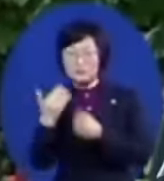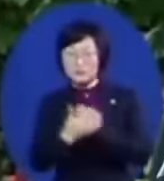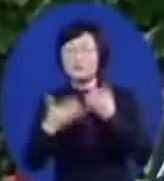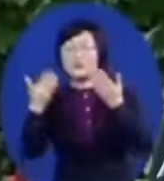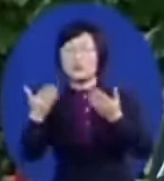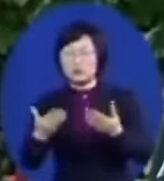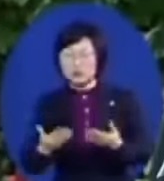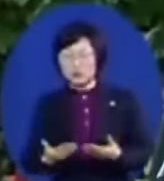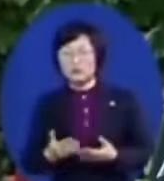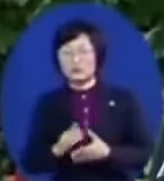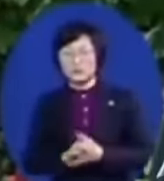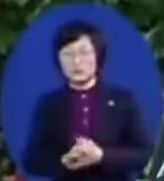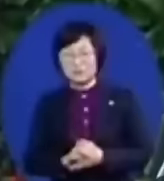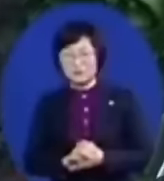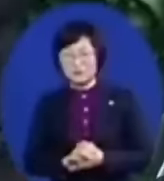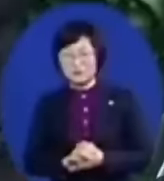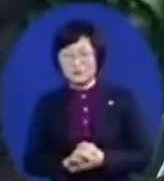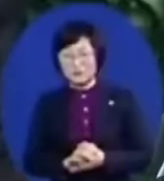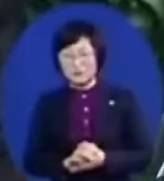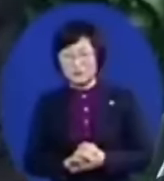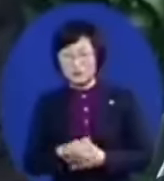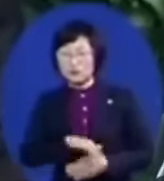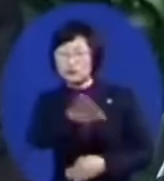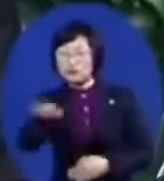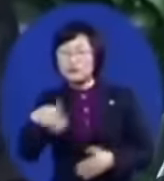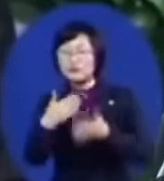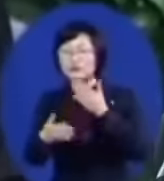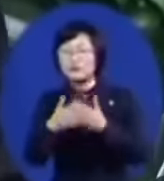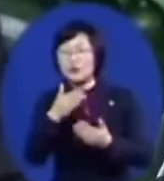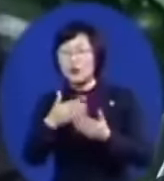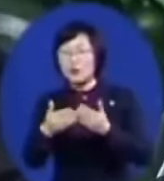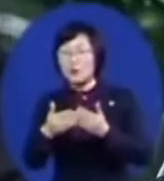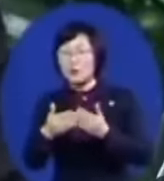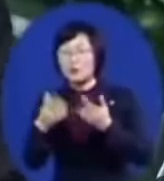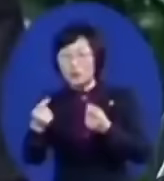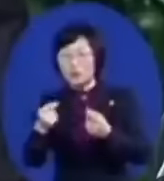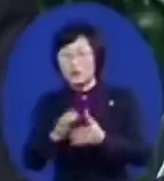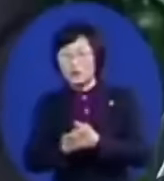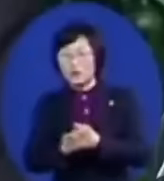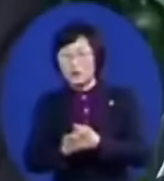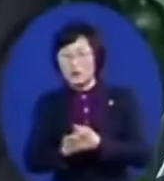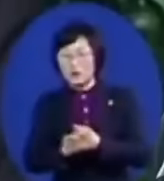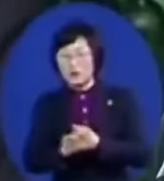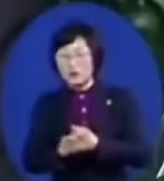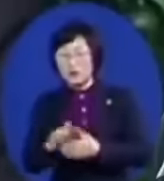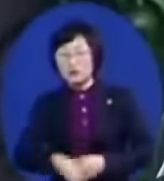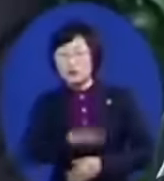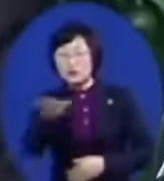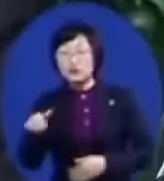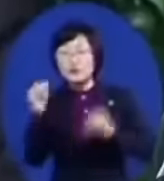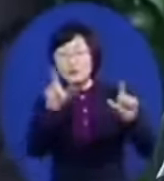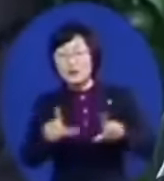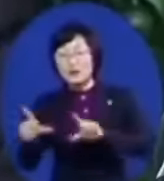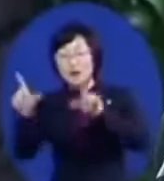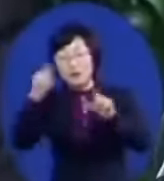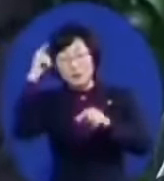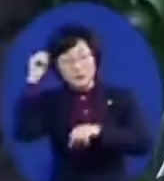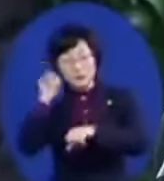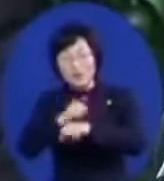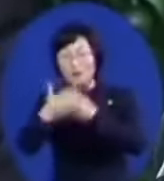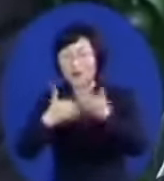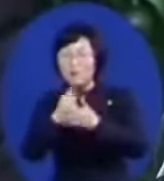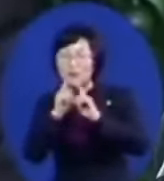산다. 그다 체험한 말인 것입니다. 우리의 삶의 지혜는 하나님과 하나님의 말씀으로부터